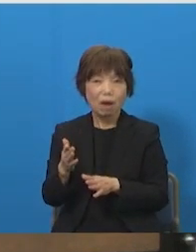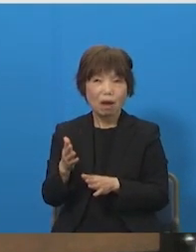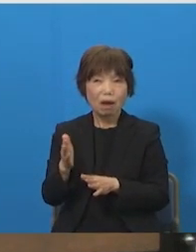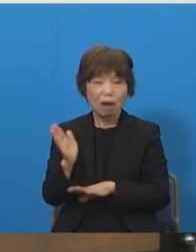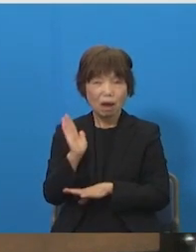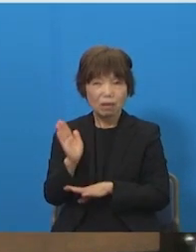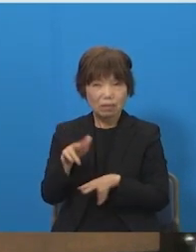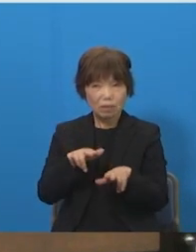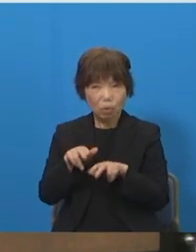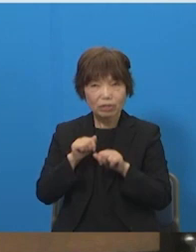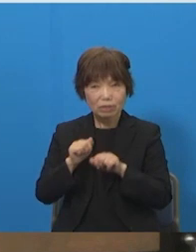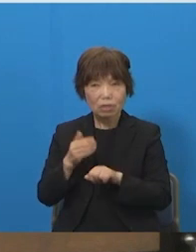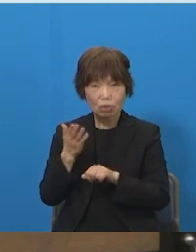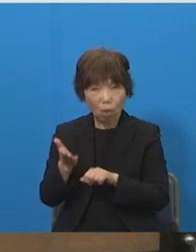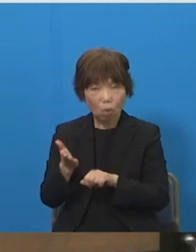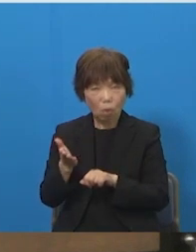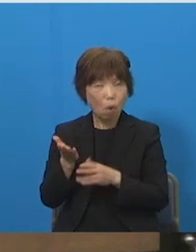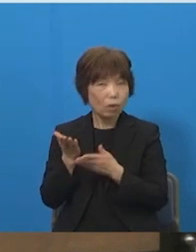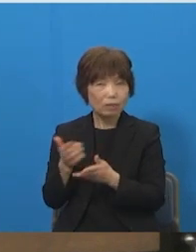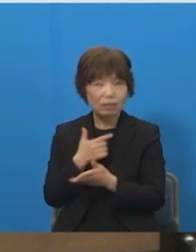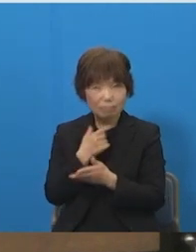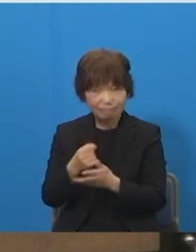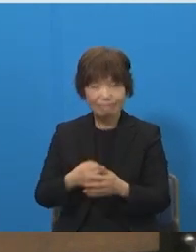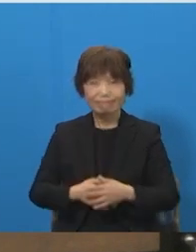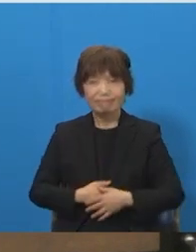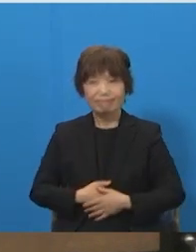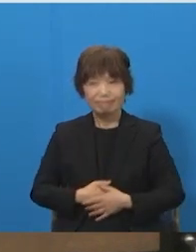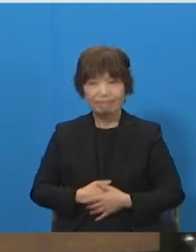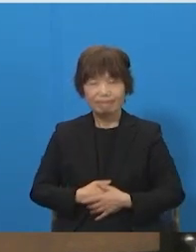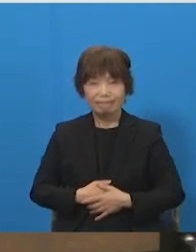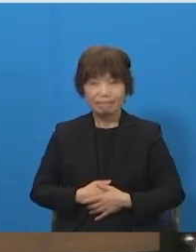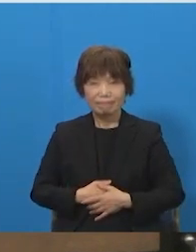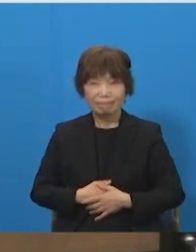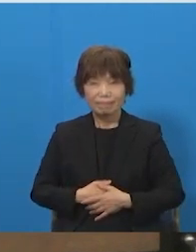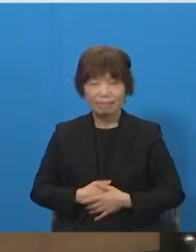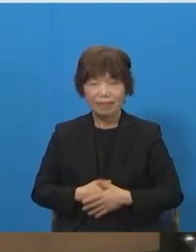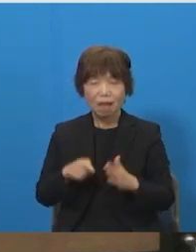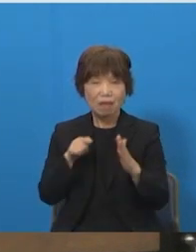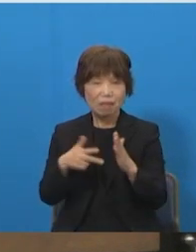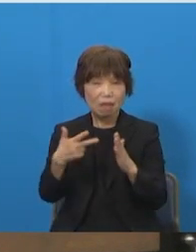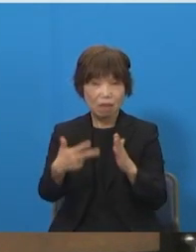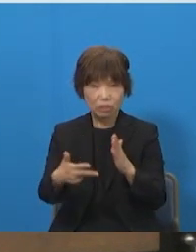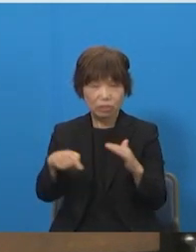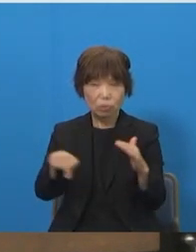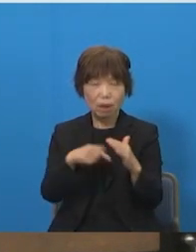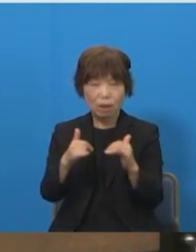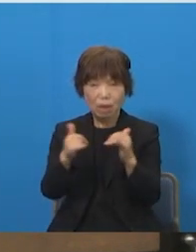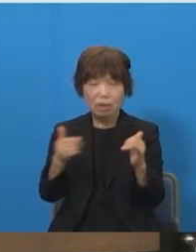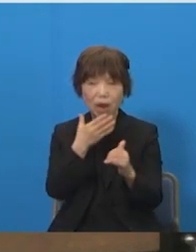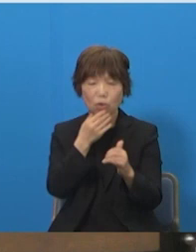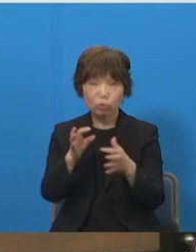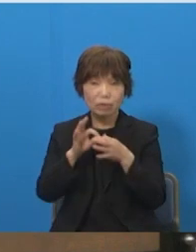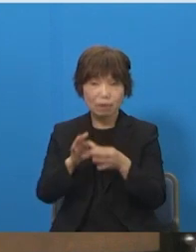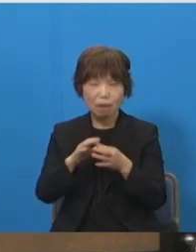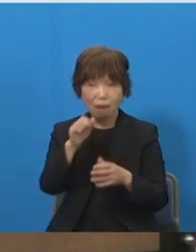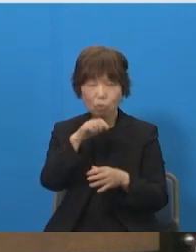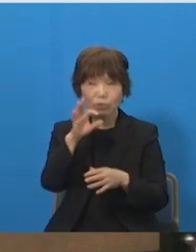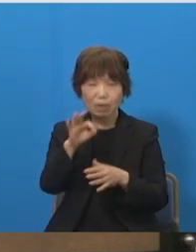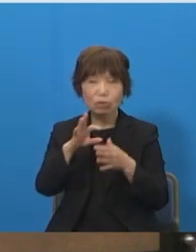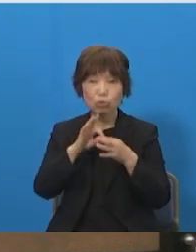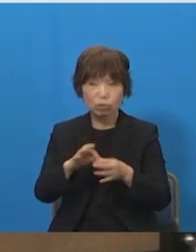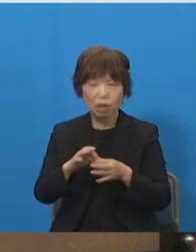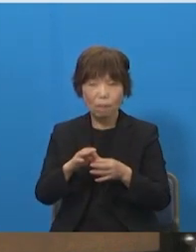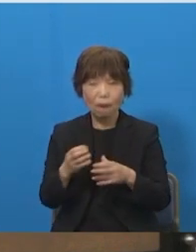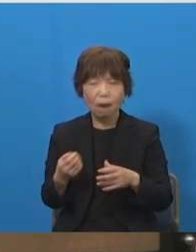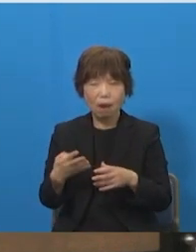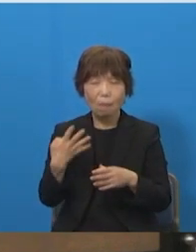を進めていかれるのかをお尋ねします。政令指定都市の中で、社会福祉関連予算については、 令